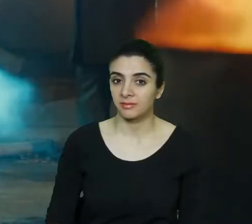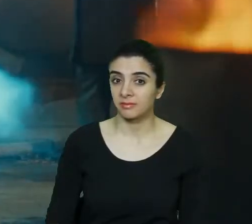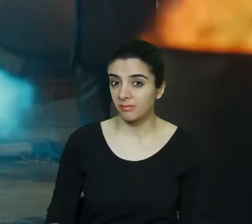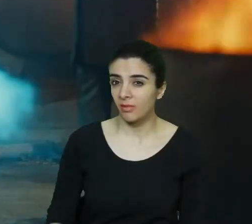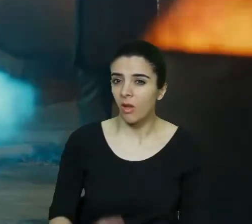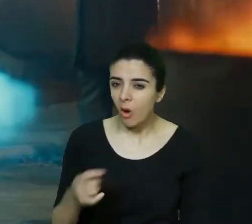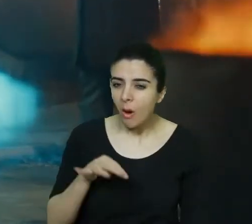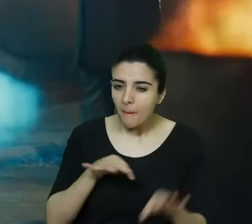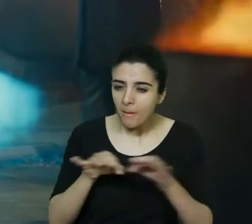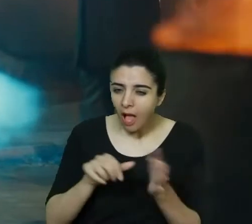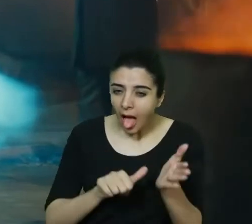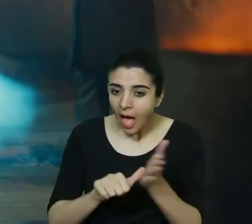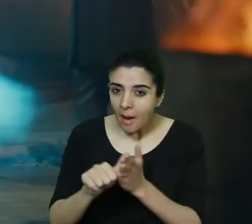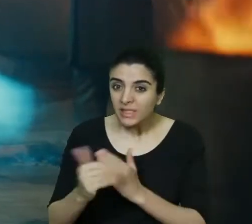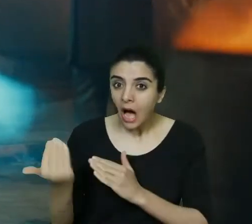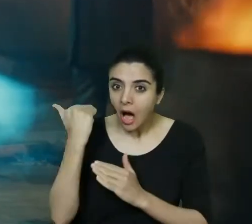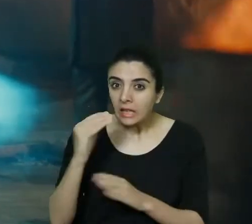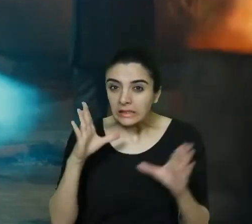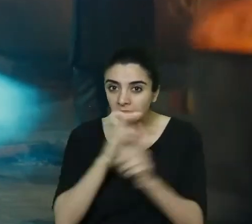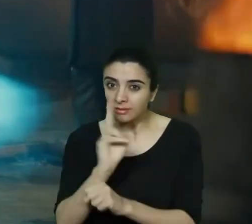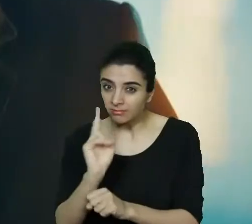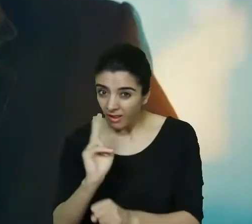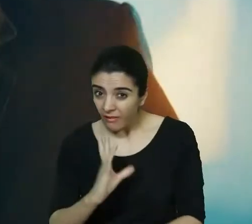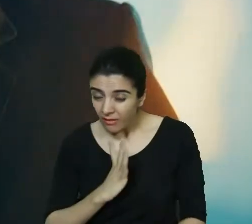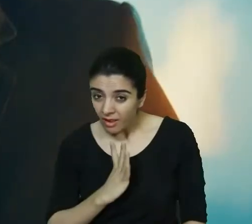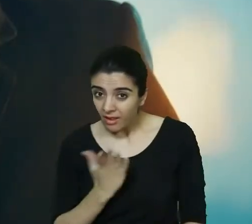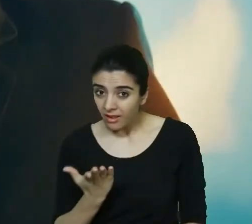Evet, bunca haltın arkasında sen vardın, öyle mi?